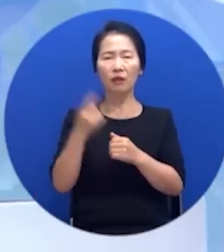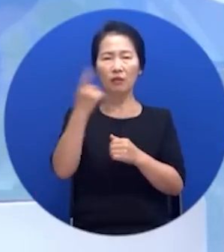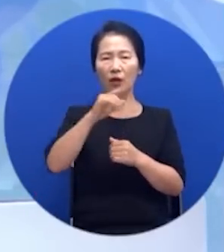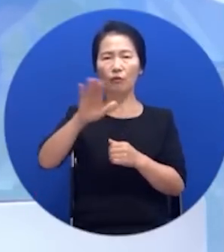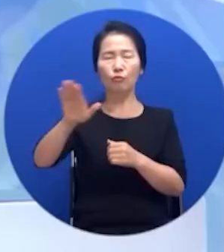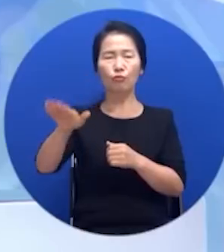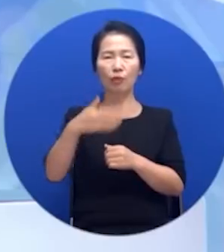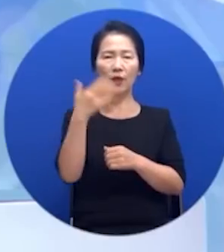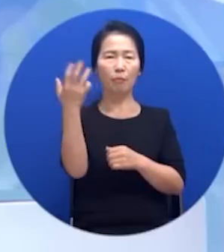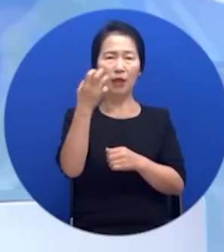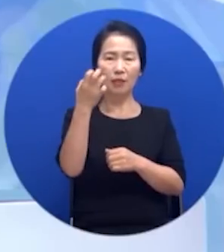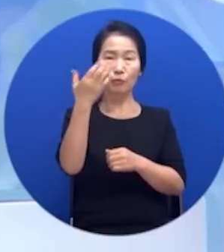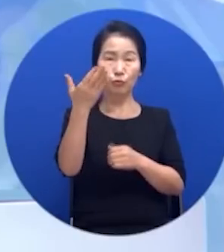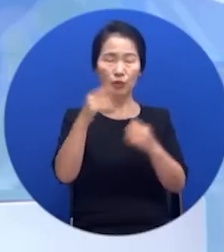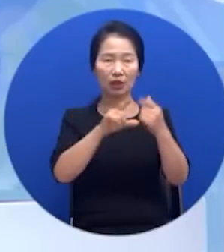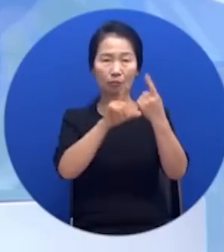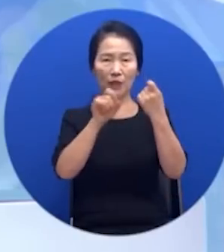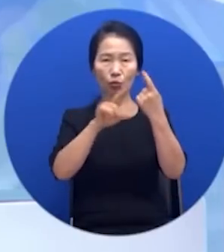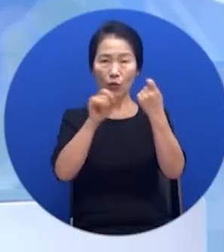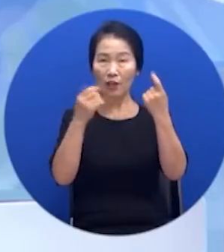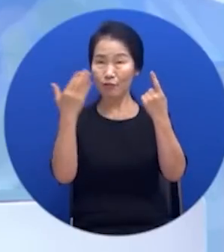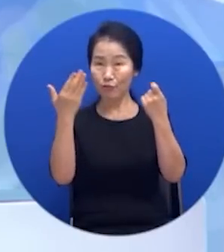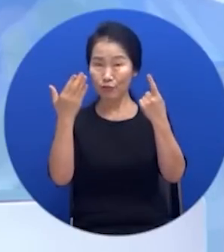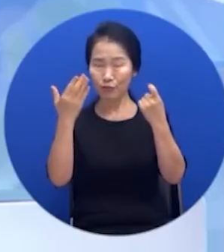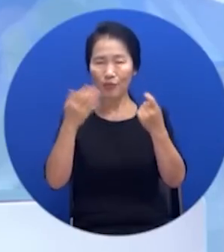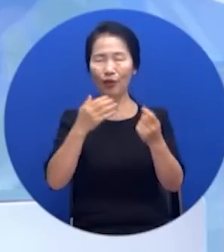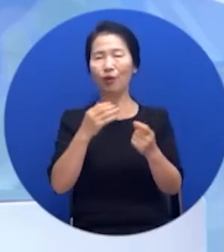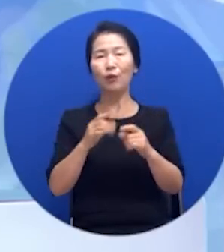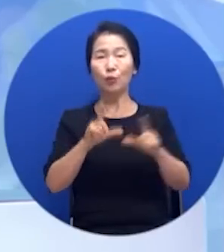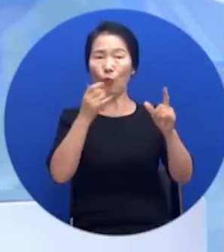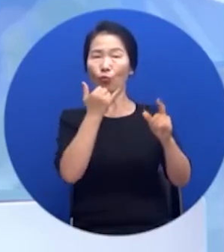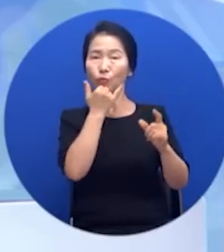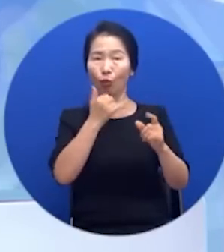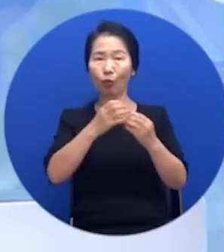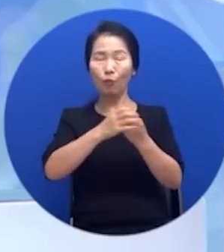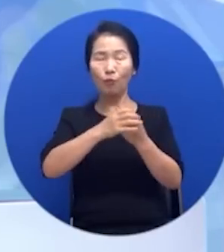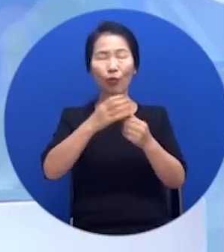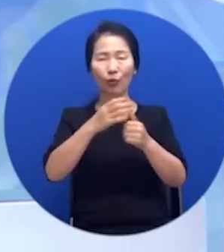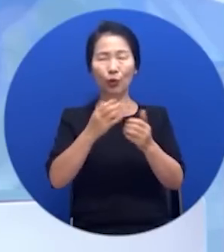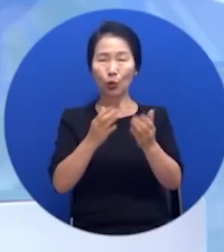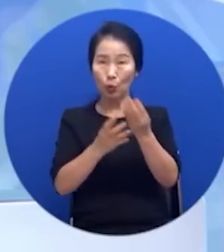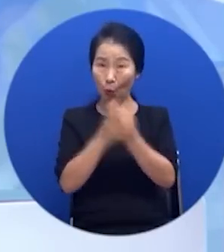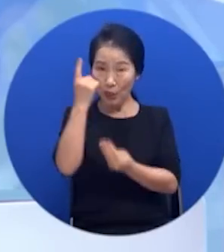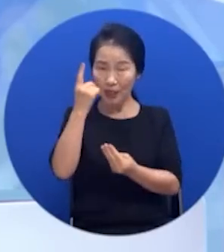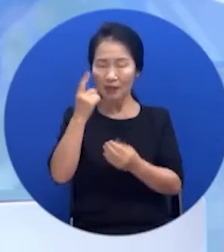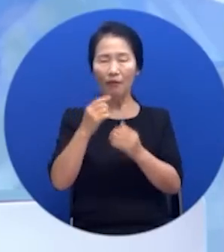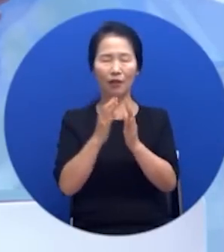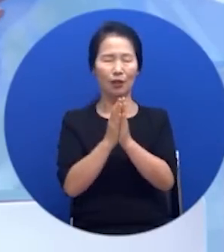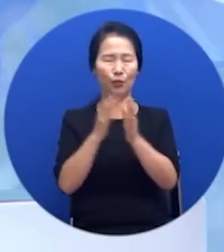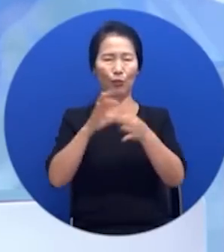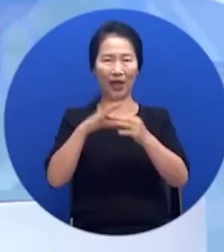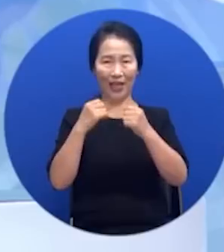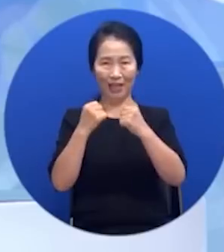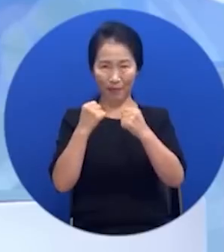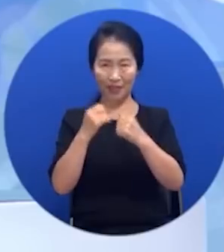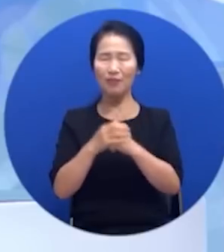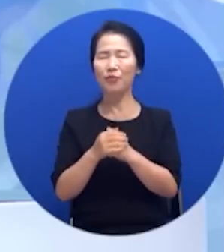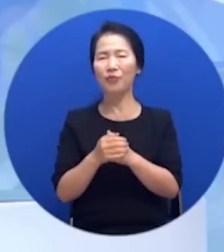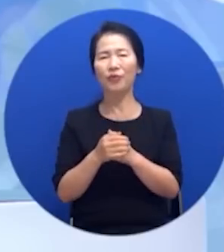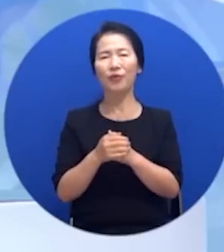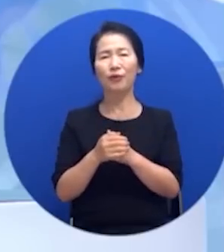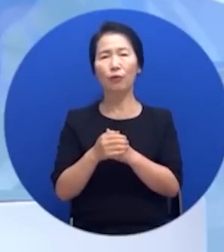1989년 11월 9일 동독의 통일도 역시 기도의 힘이었습니다. 그 누구도 독일의